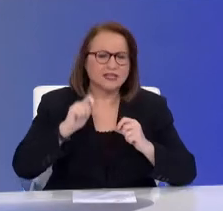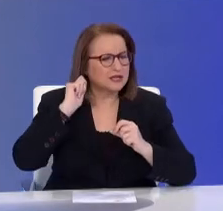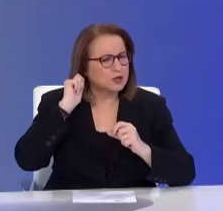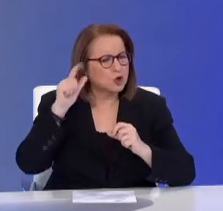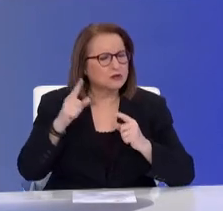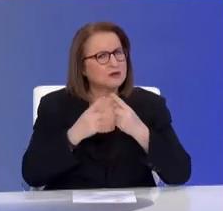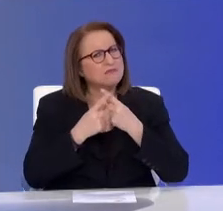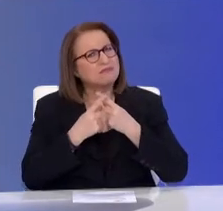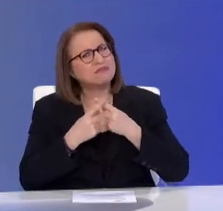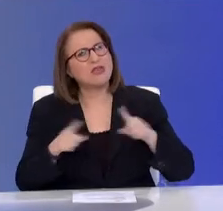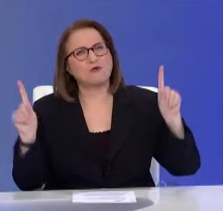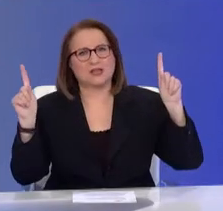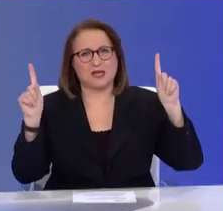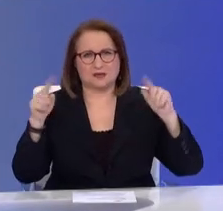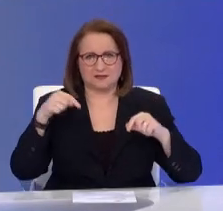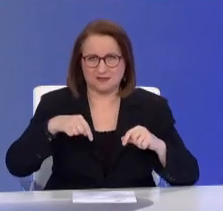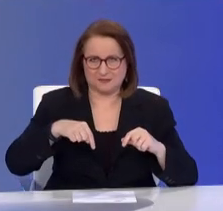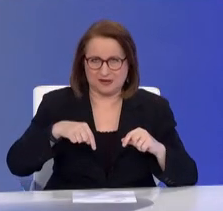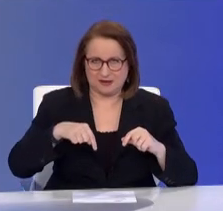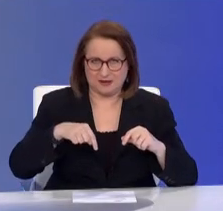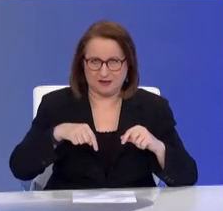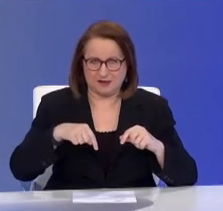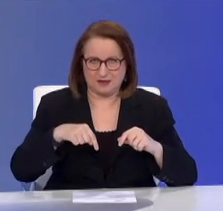ένα διαφορετικό νόημα σήμερα.